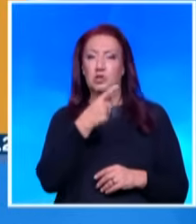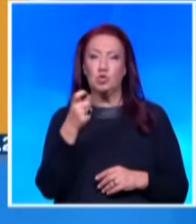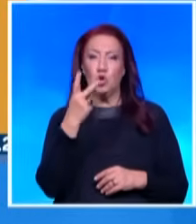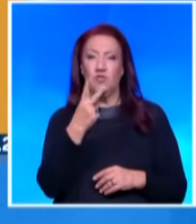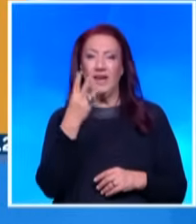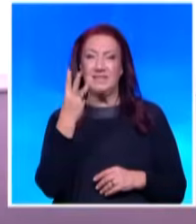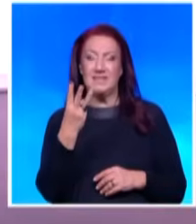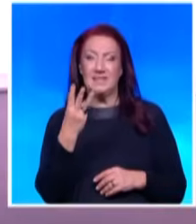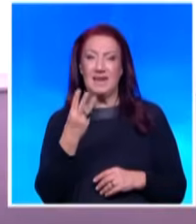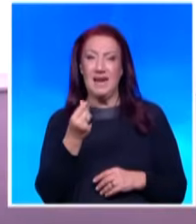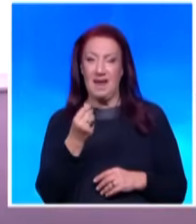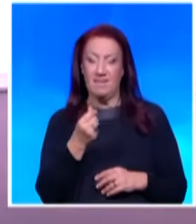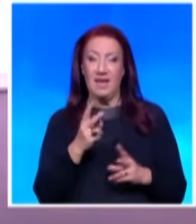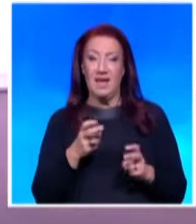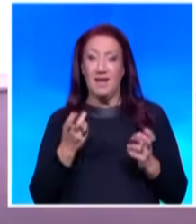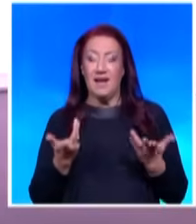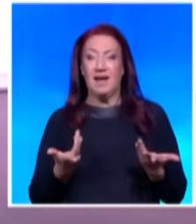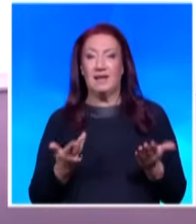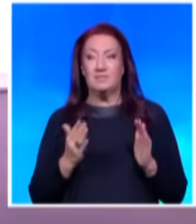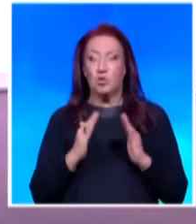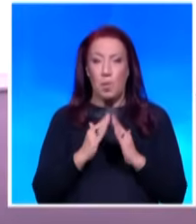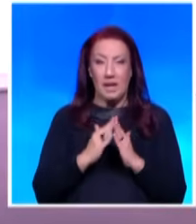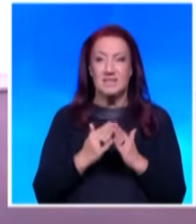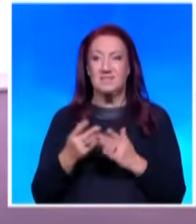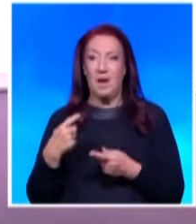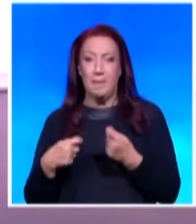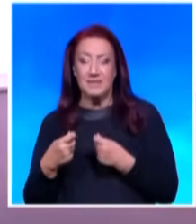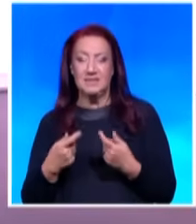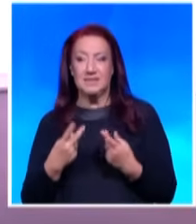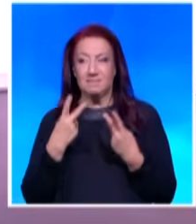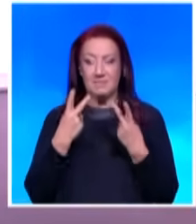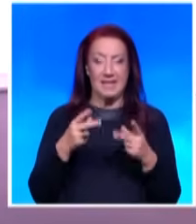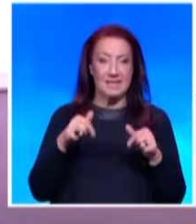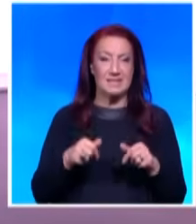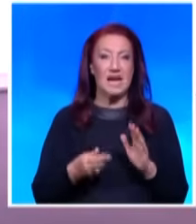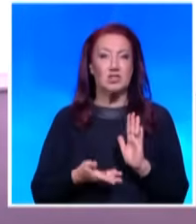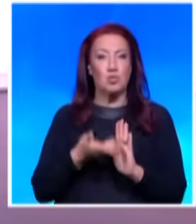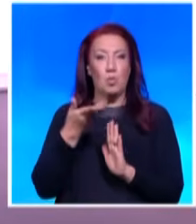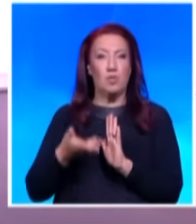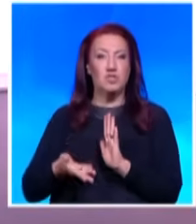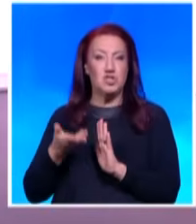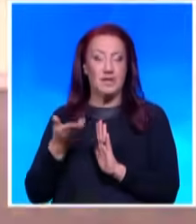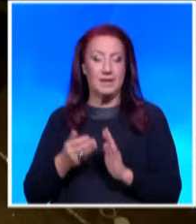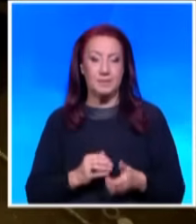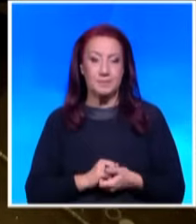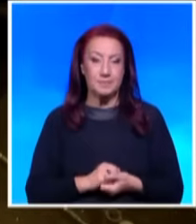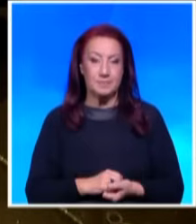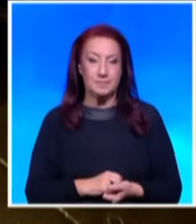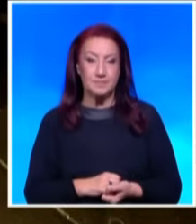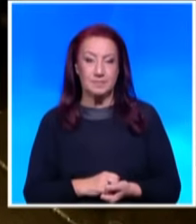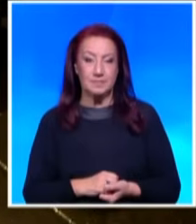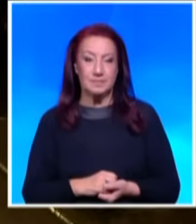за мегават час. Как домакинствата и бизнеса приемат сегашното повишение? Репортаж на Николета Хаджийска и Даня Танасова.